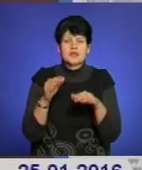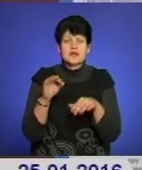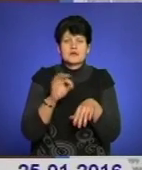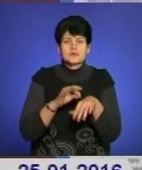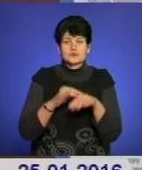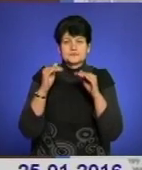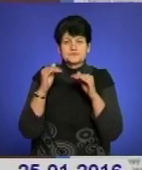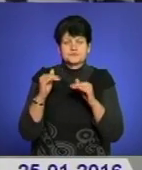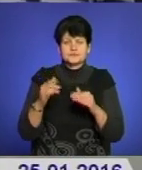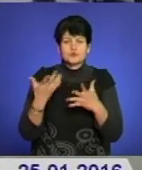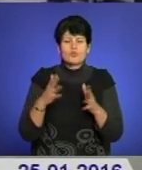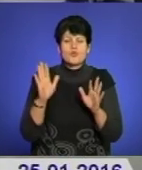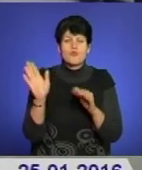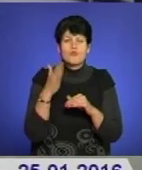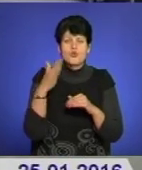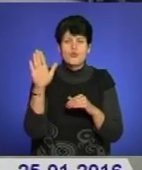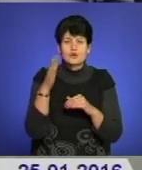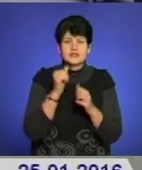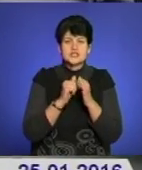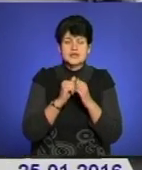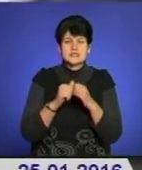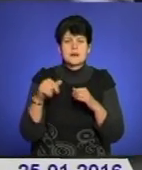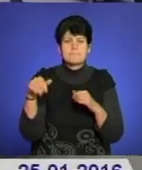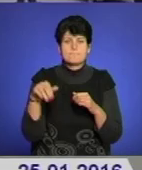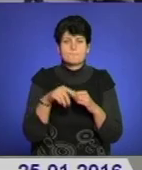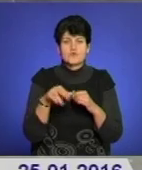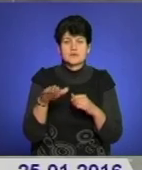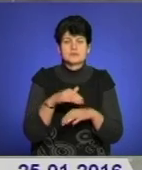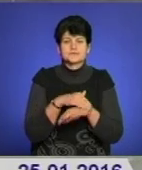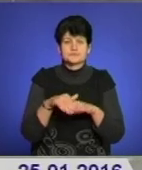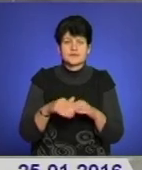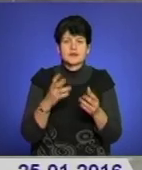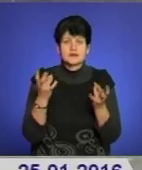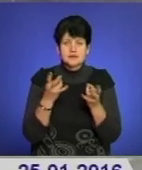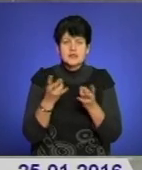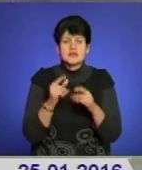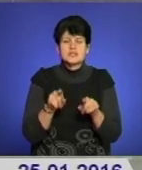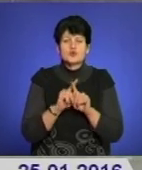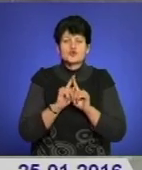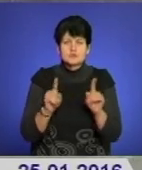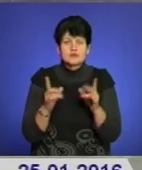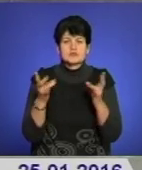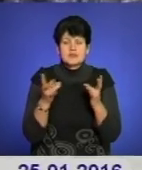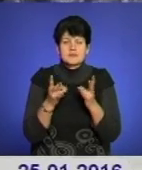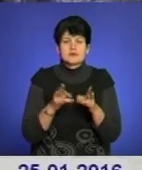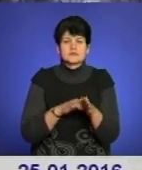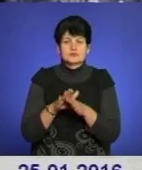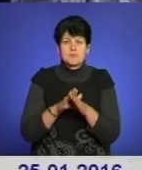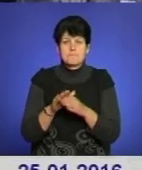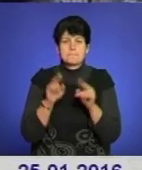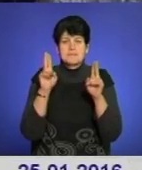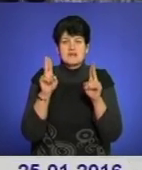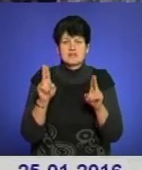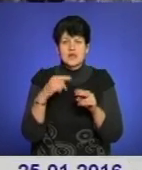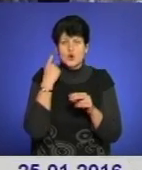прогулянки на свіжому повітрі і часте провітрювання оселі будуть доречними. А ще зараз особливо ретельно слід дотримуватися правил